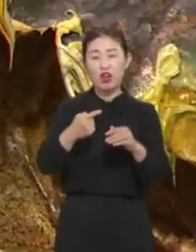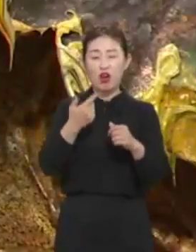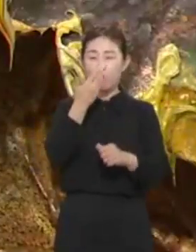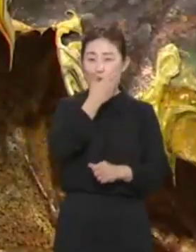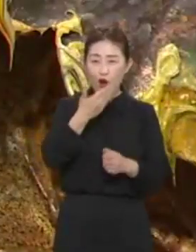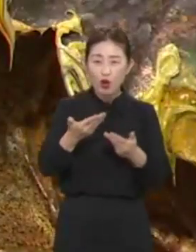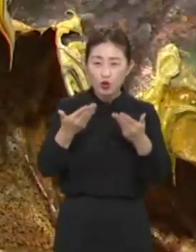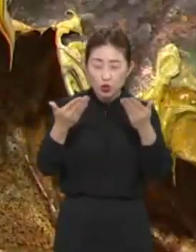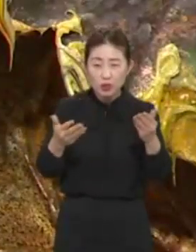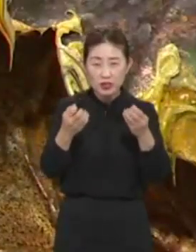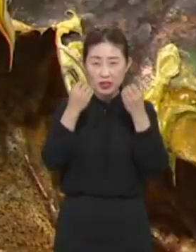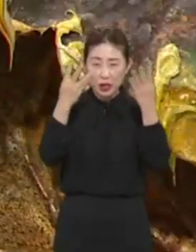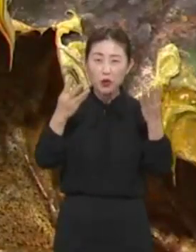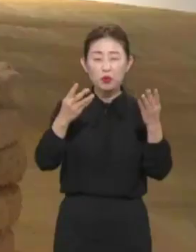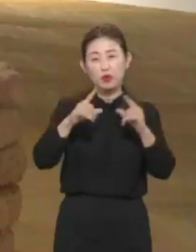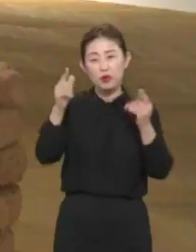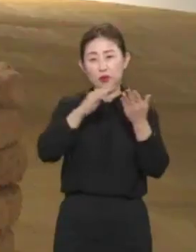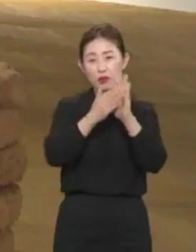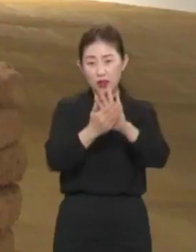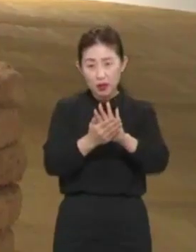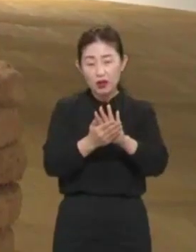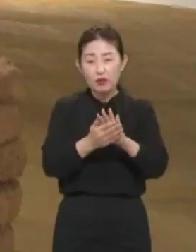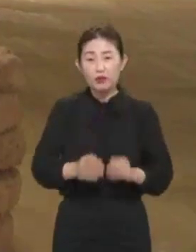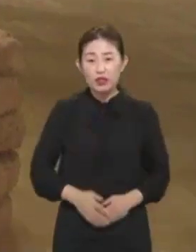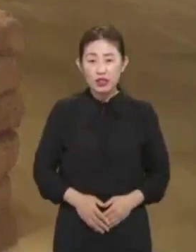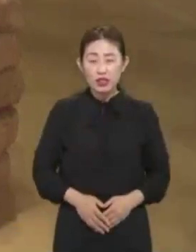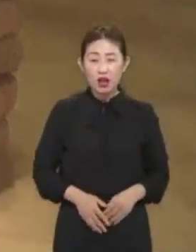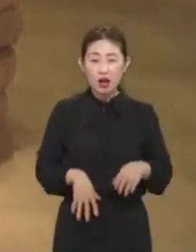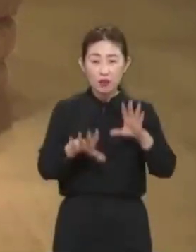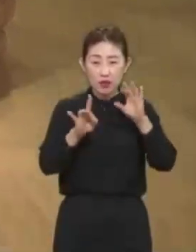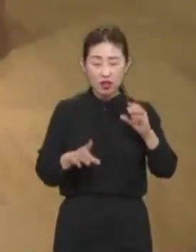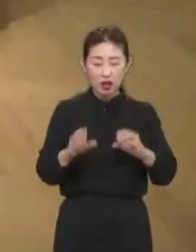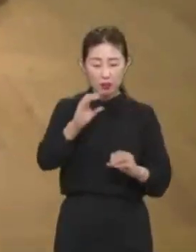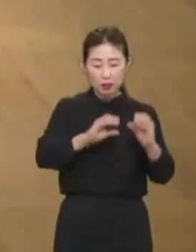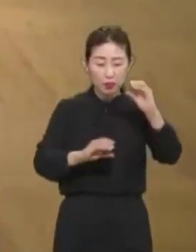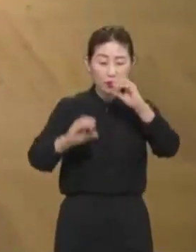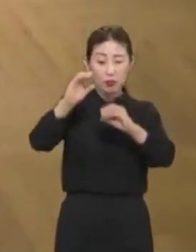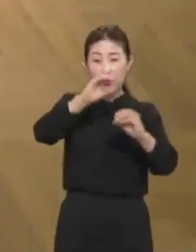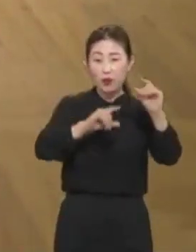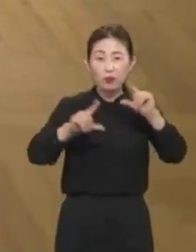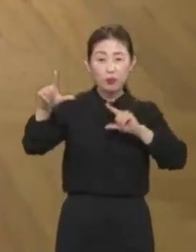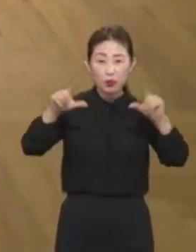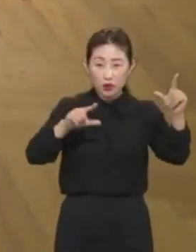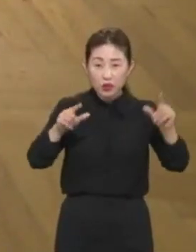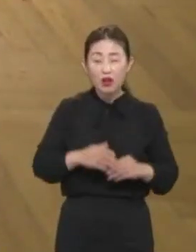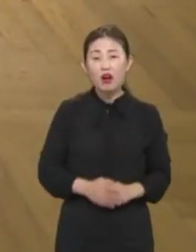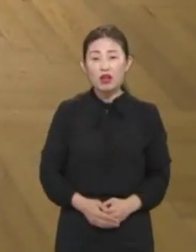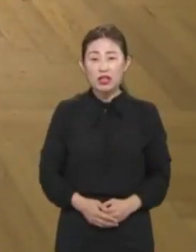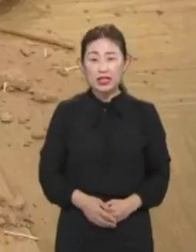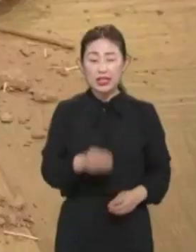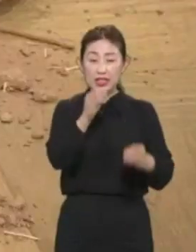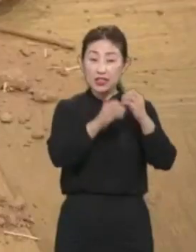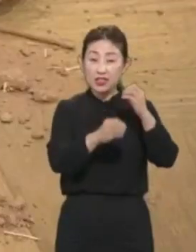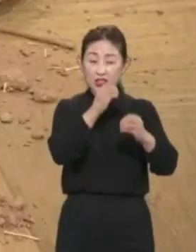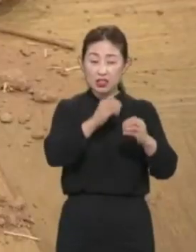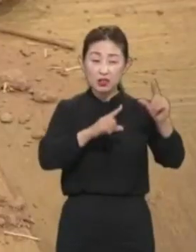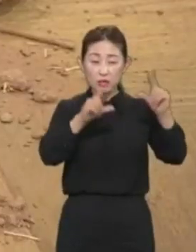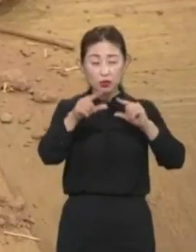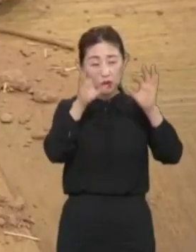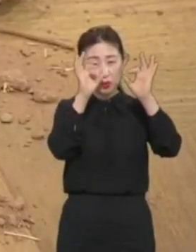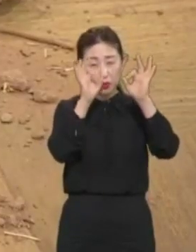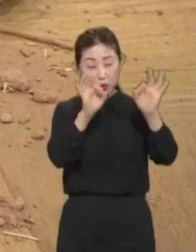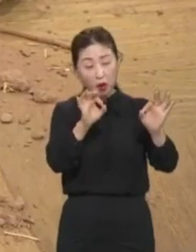있는 재탄생을 표현했습니다. 진흙 벽돌을 쌓아 표현한 작품도 라이너 마리아 릴케 시의 영감을 받아